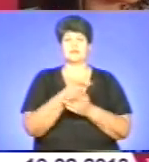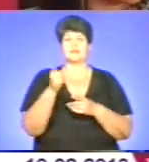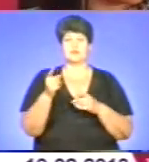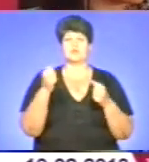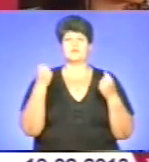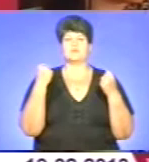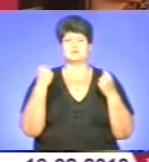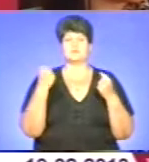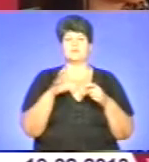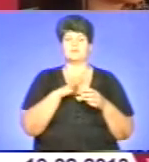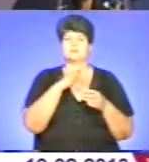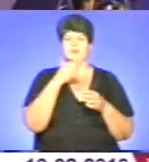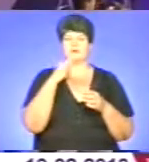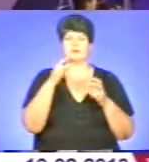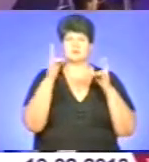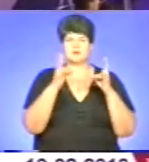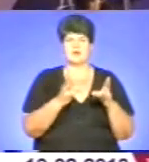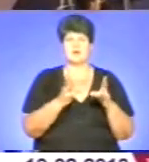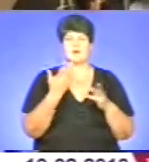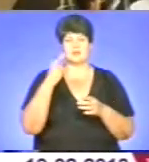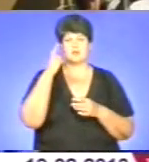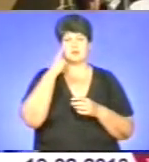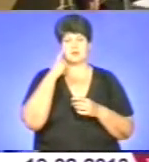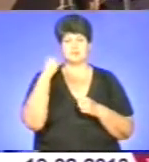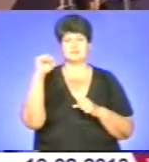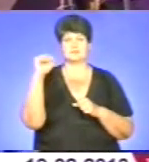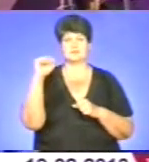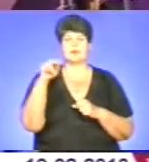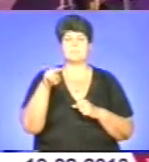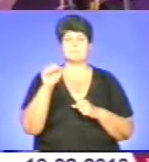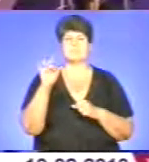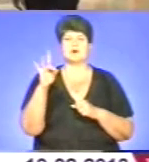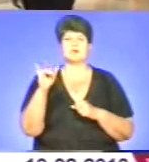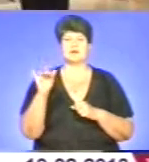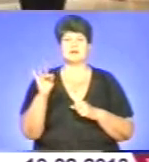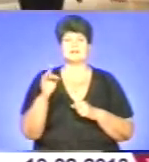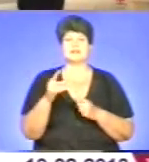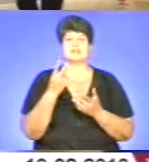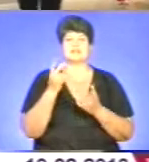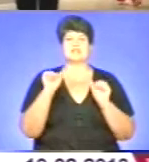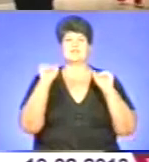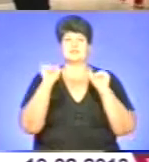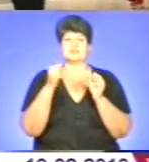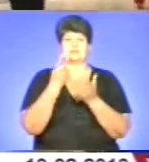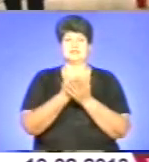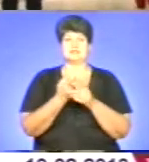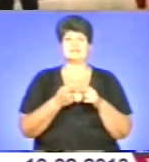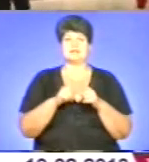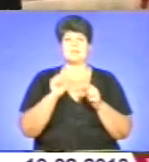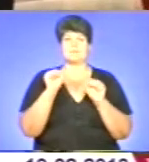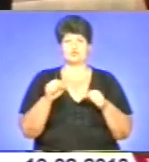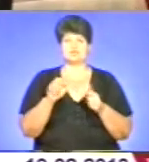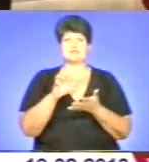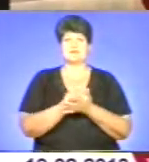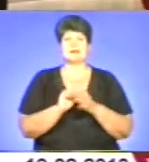вплинули серйозні травми проте сподівається на перемогу пару Лів він складає зднії прави тільки жим лежа Чи це можуть займатись як